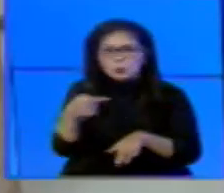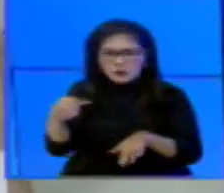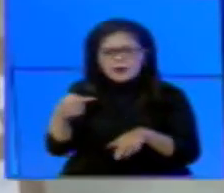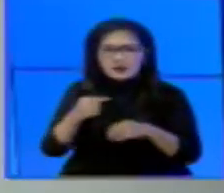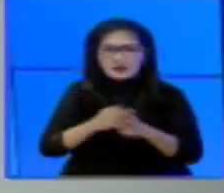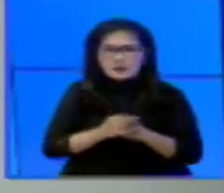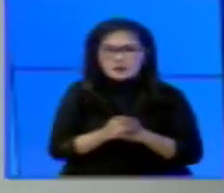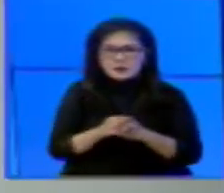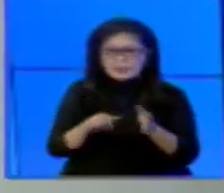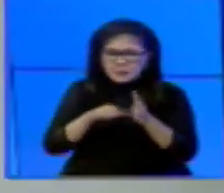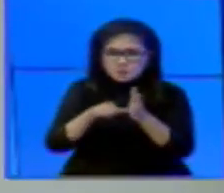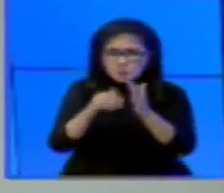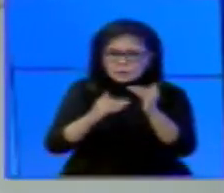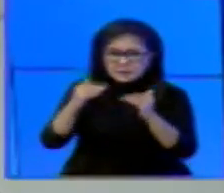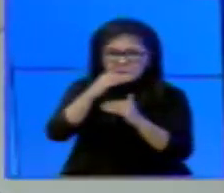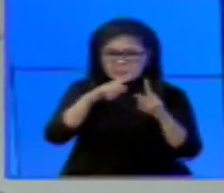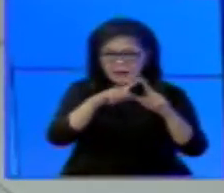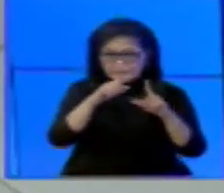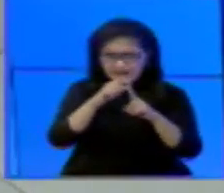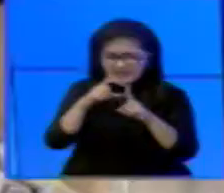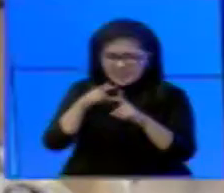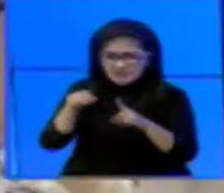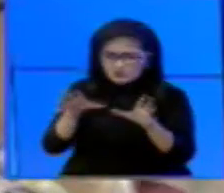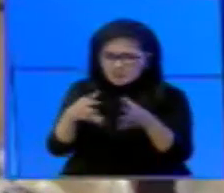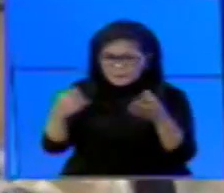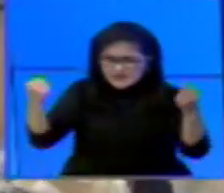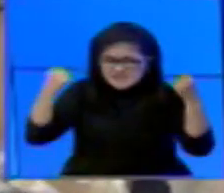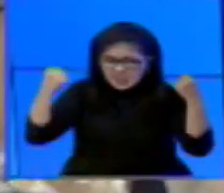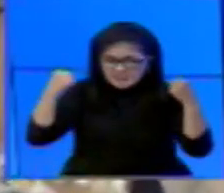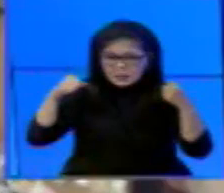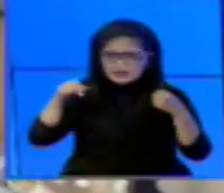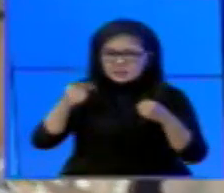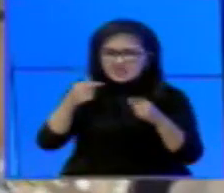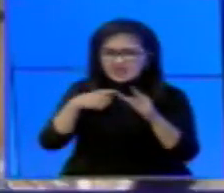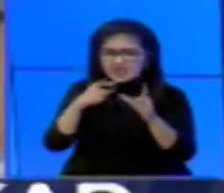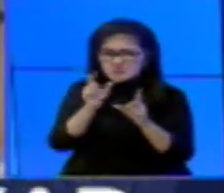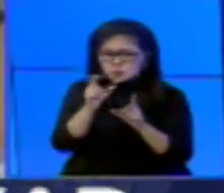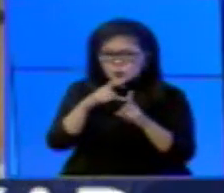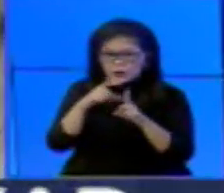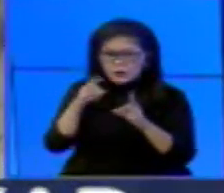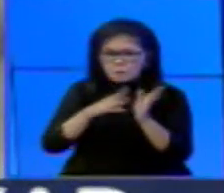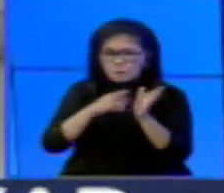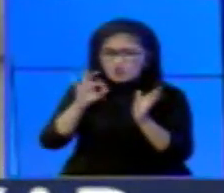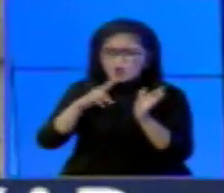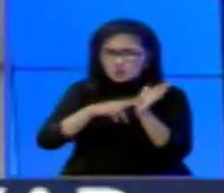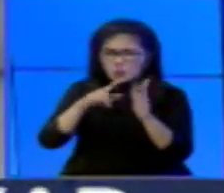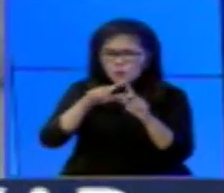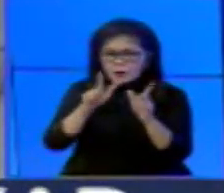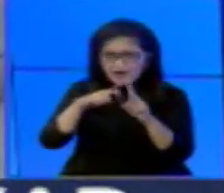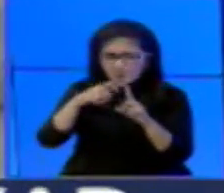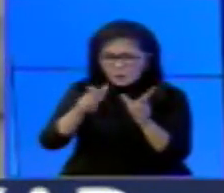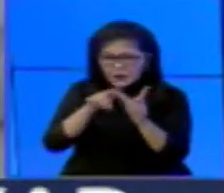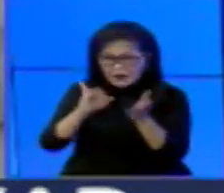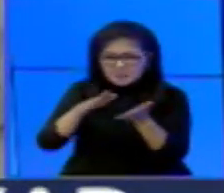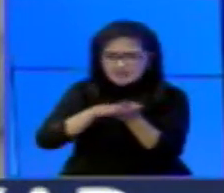Membantu mengatasi kekurangan alat pelindung diri bagi tenaga medis dan non-medis di RSUD Manokwari, MNC Peduli mengirimkan bantuan alat pelindung